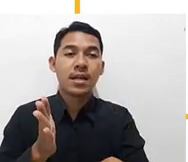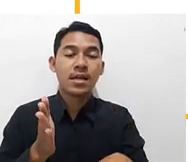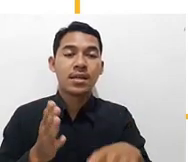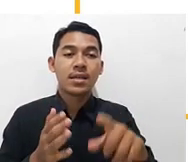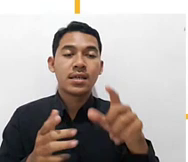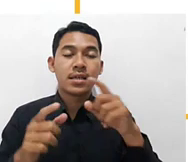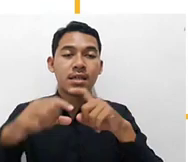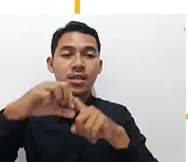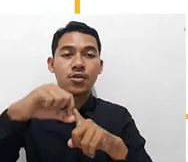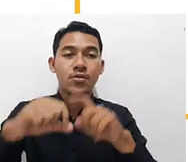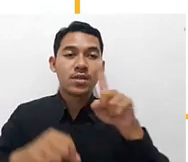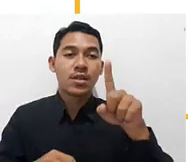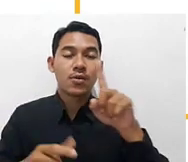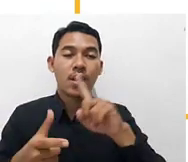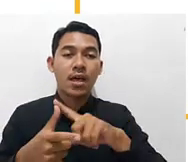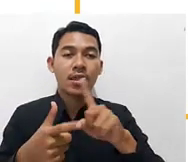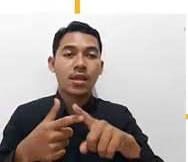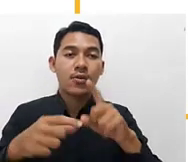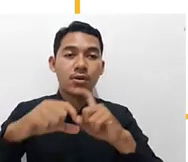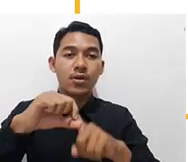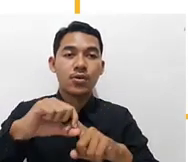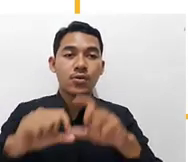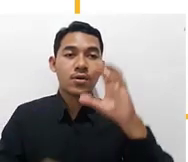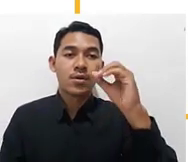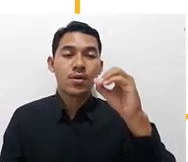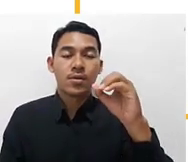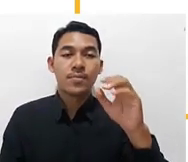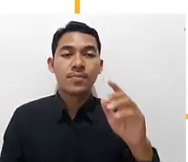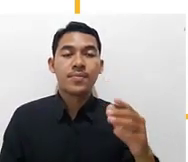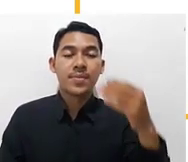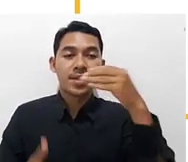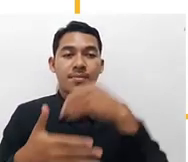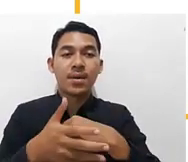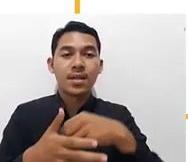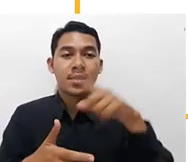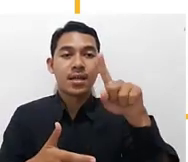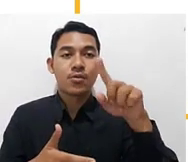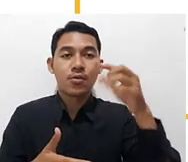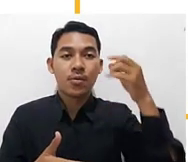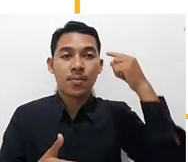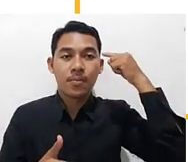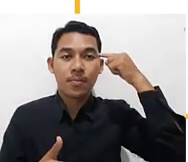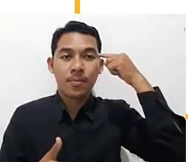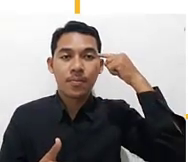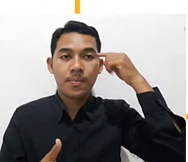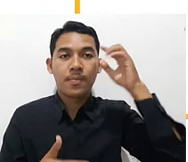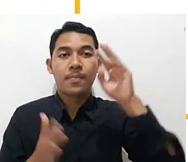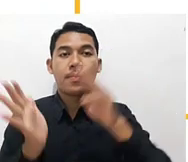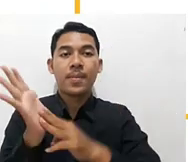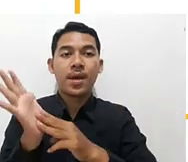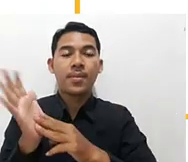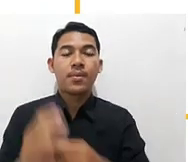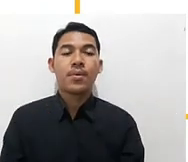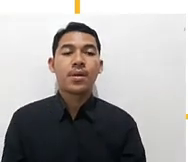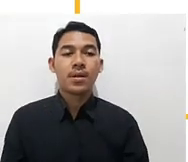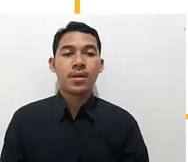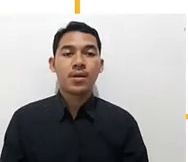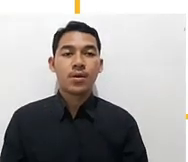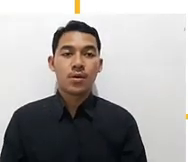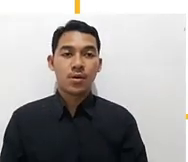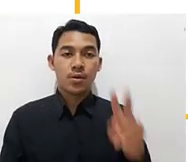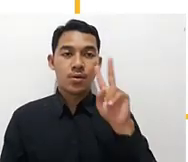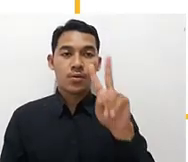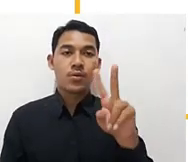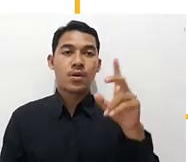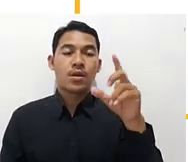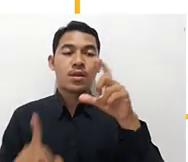0. Nah, biasanya dia dapat menyimpan 1 bit memori. Nah, contoh dari flip-flop itu ada flip-flop set and reset, toggle,